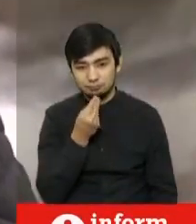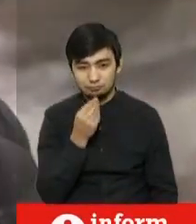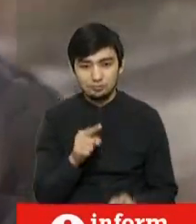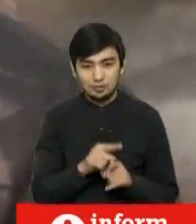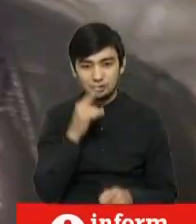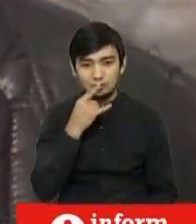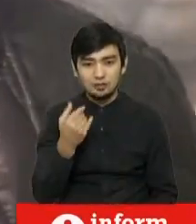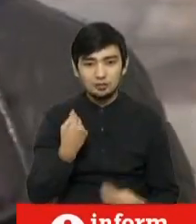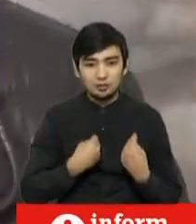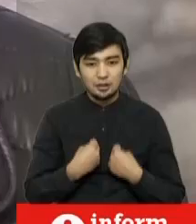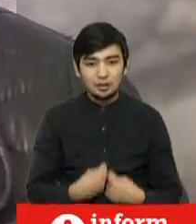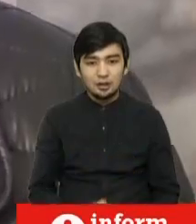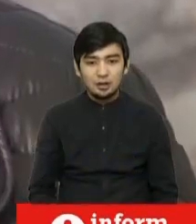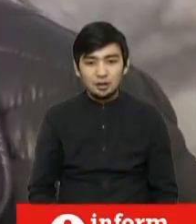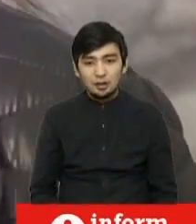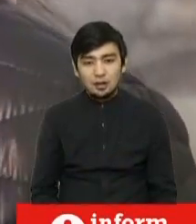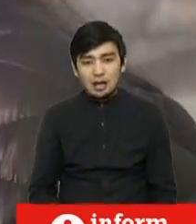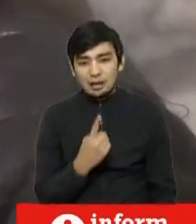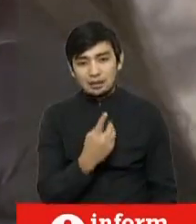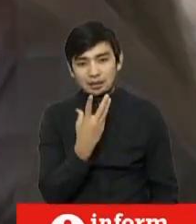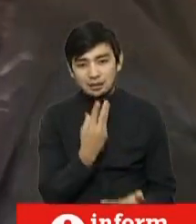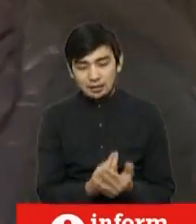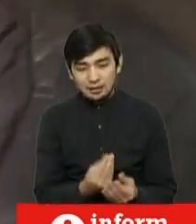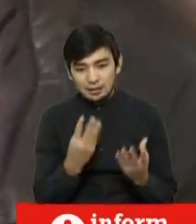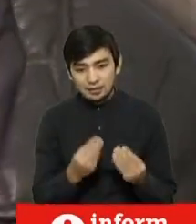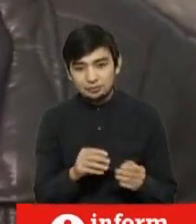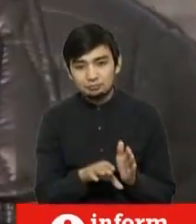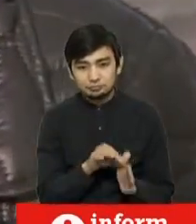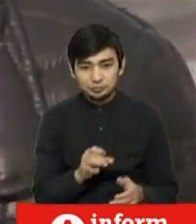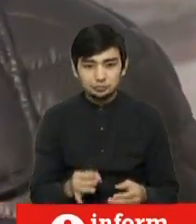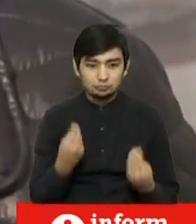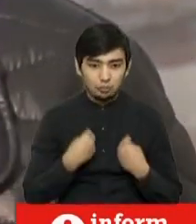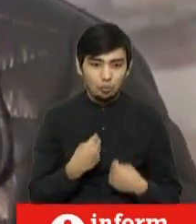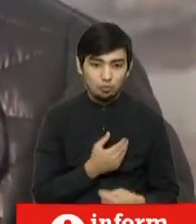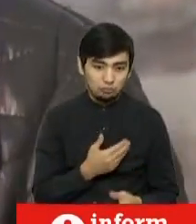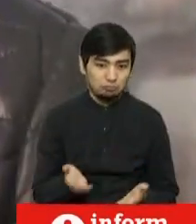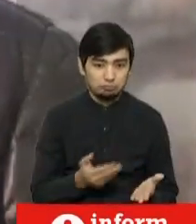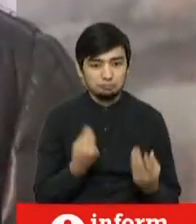Но белгілі бір күнді алып, егер де киеміз деп жатса, неге кимеске?